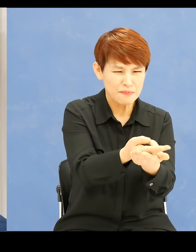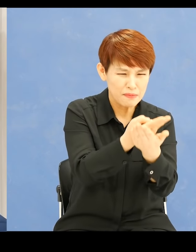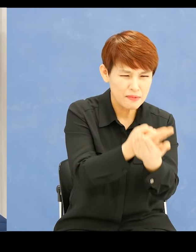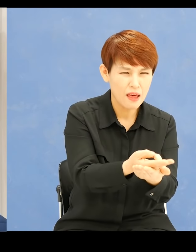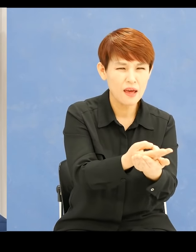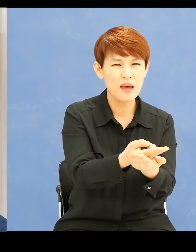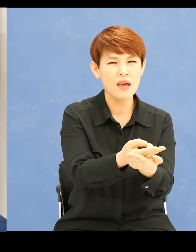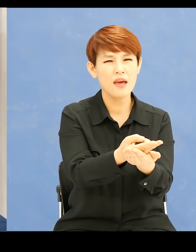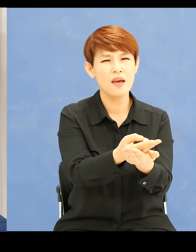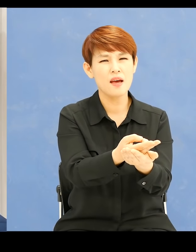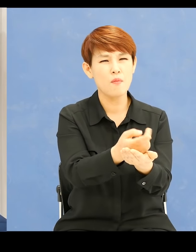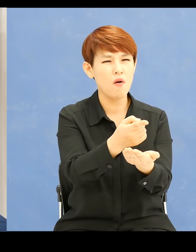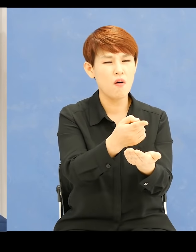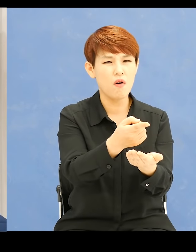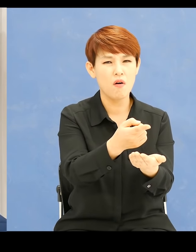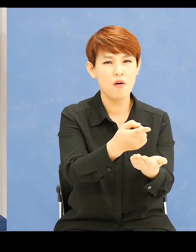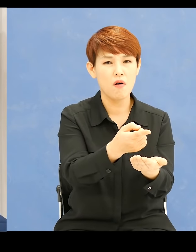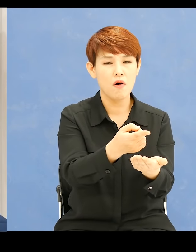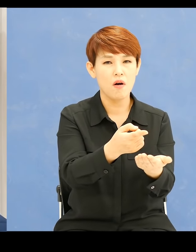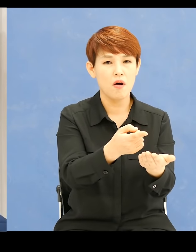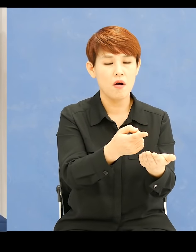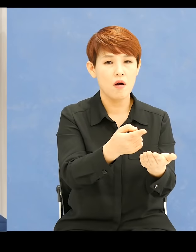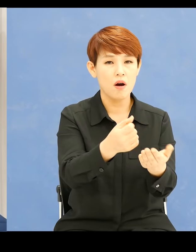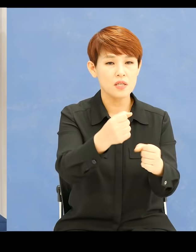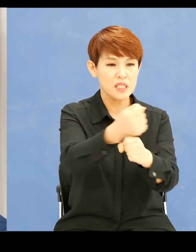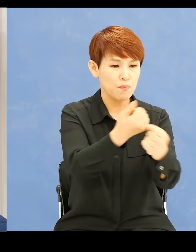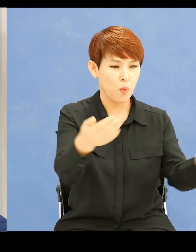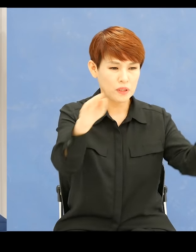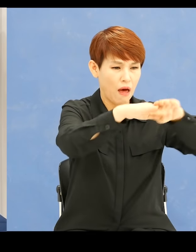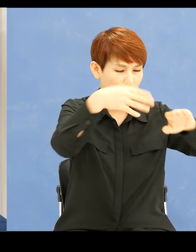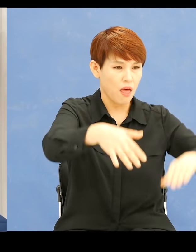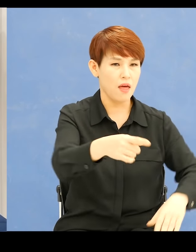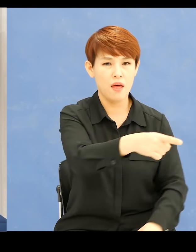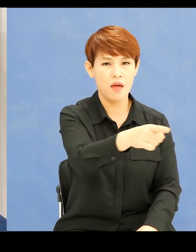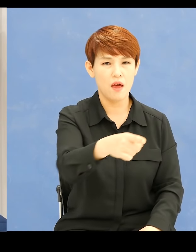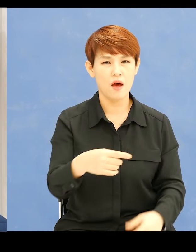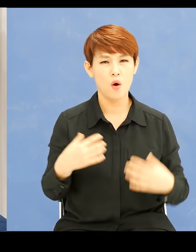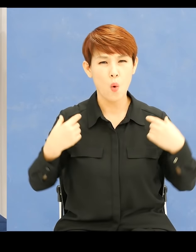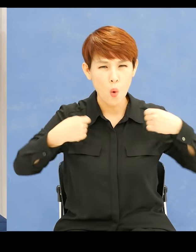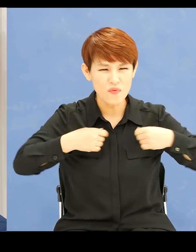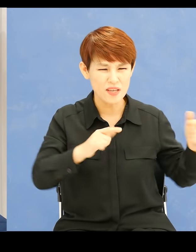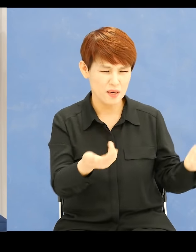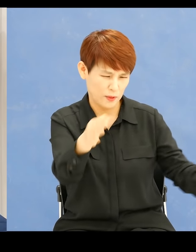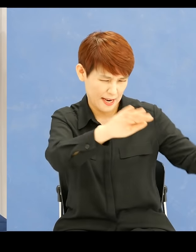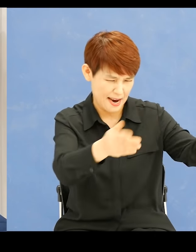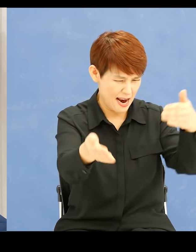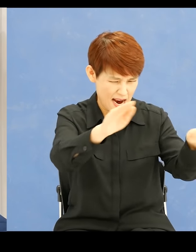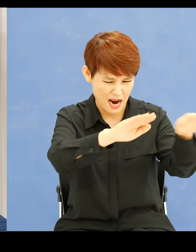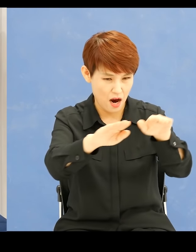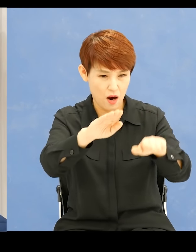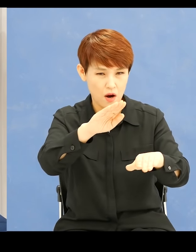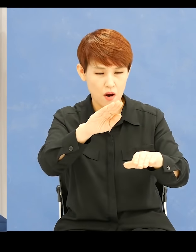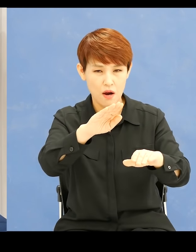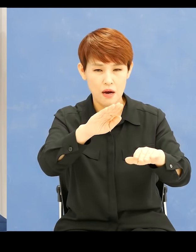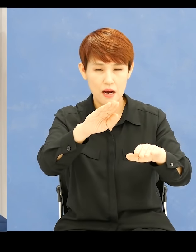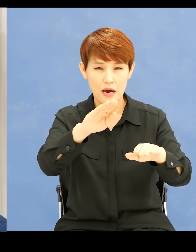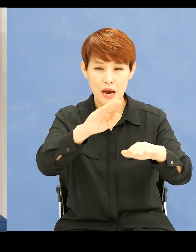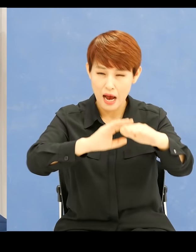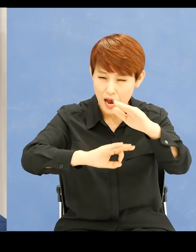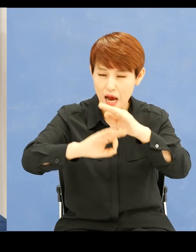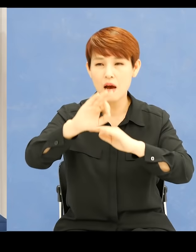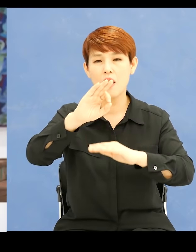물침대 뭐 방에 가니까 숟가락 하나를 포장을 안 해놨어요. 옷하고 이런 걸 다 해서 다음날 오후